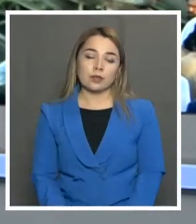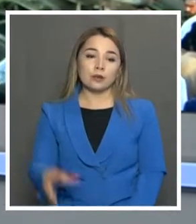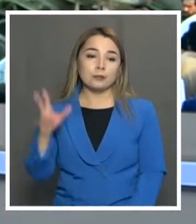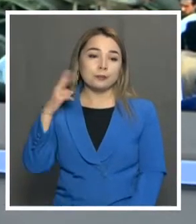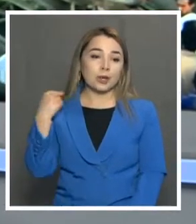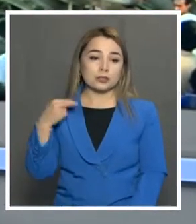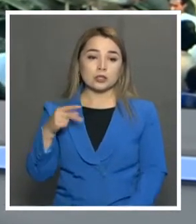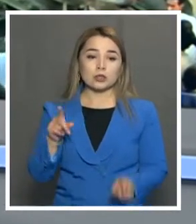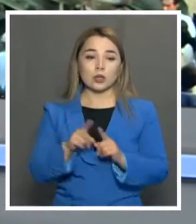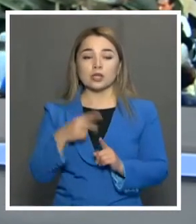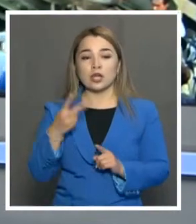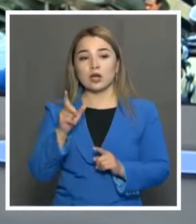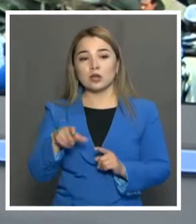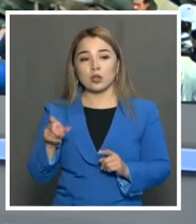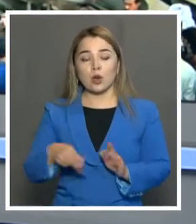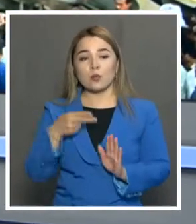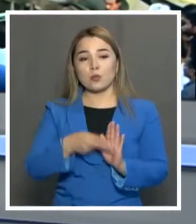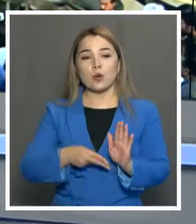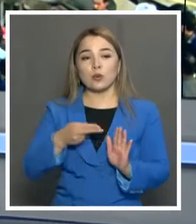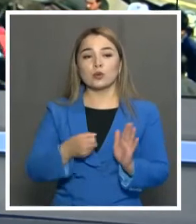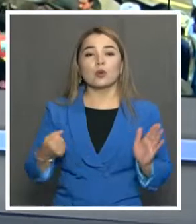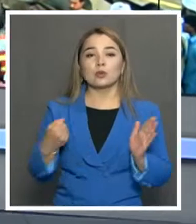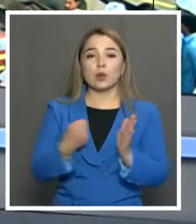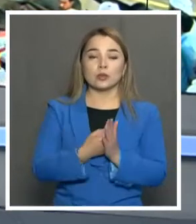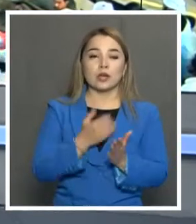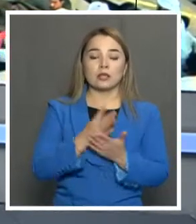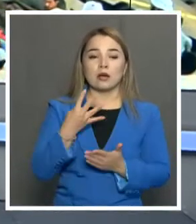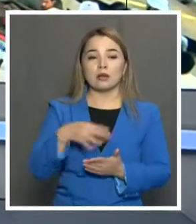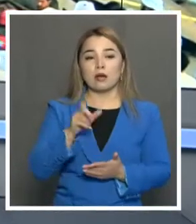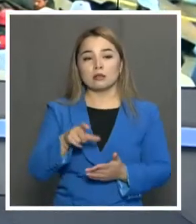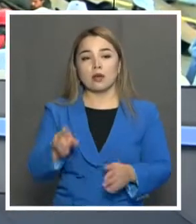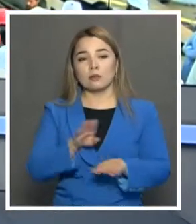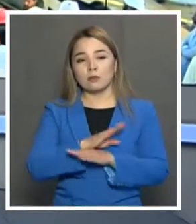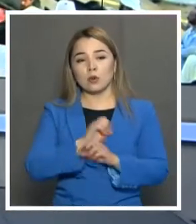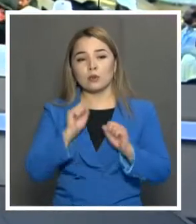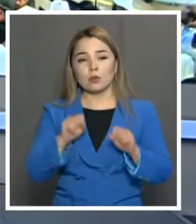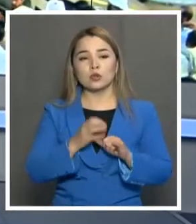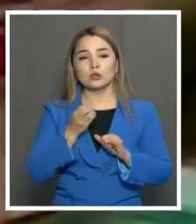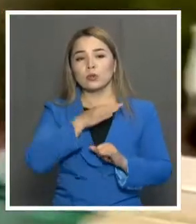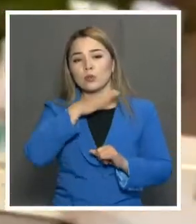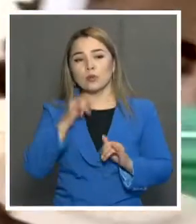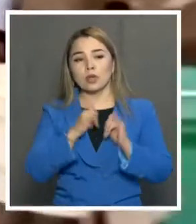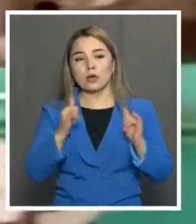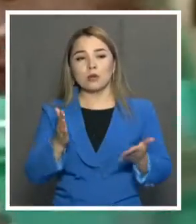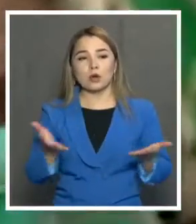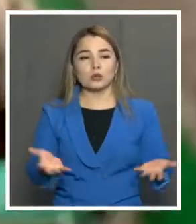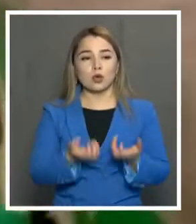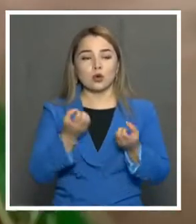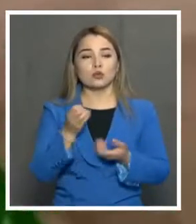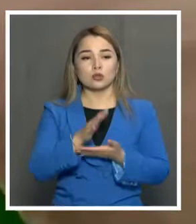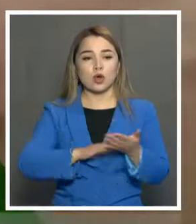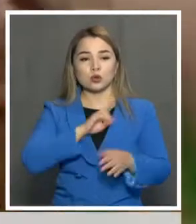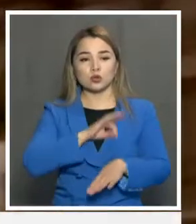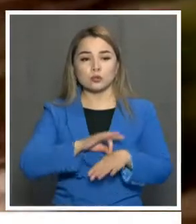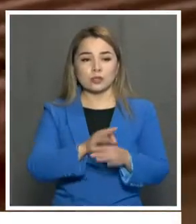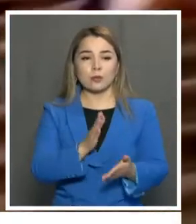Пакистанның оңтүстігінде 2 жолаушы пойызы соқтығысып 40 адам қаза тапты. Құрбандар саны бұдан да көп болуы мүмкін. Себебі құтқару жұмыстары әлі де жалғасып